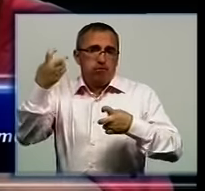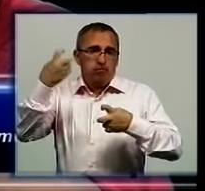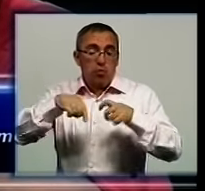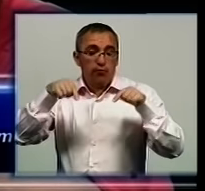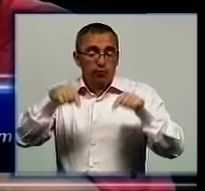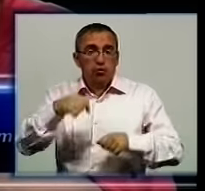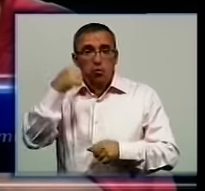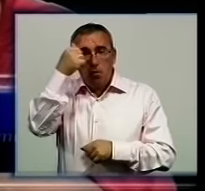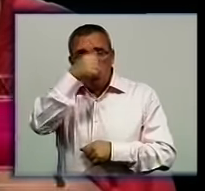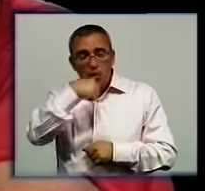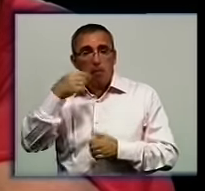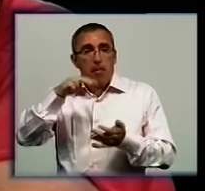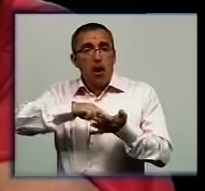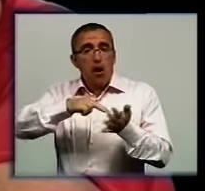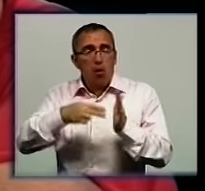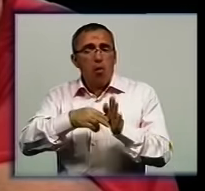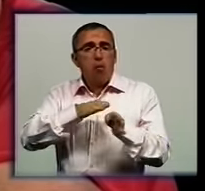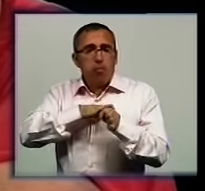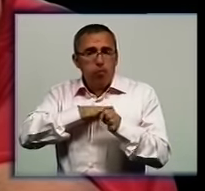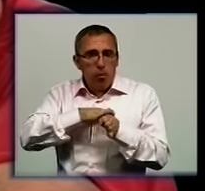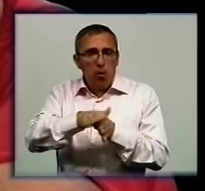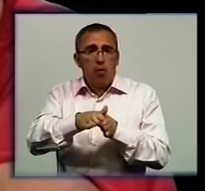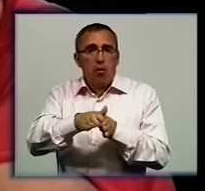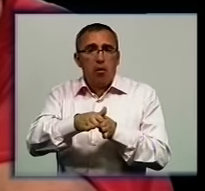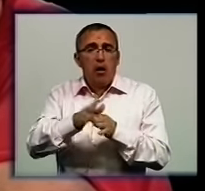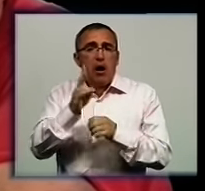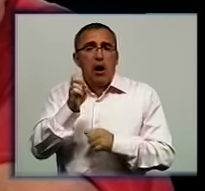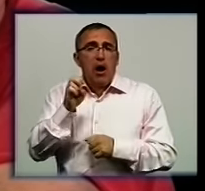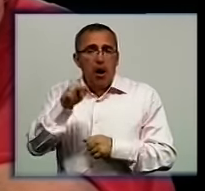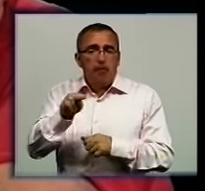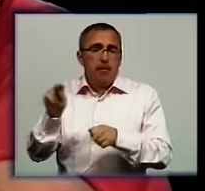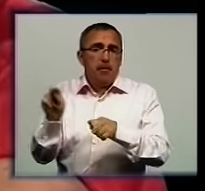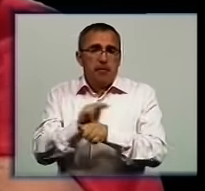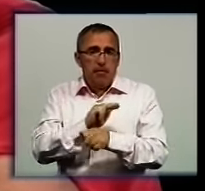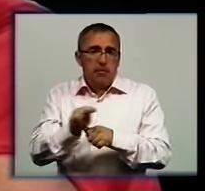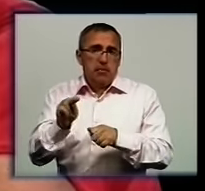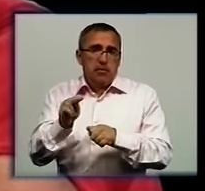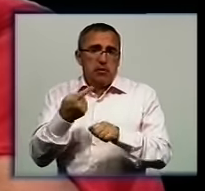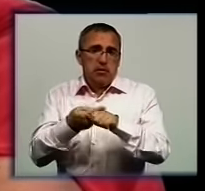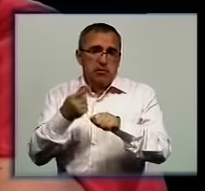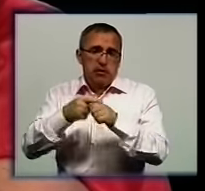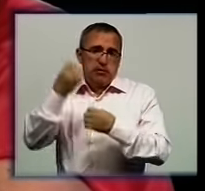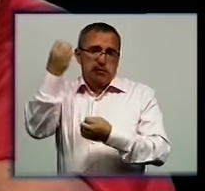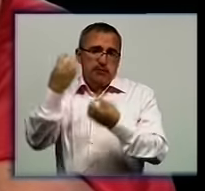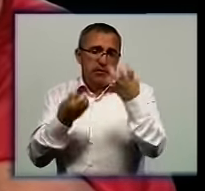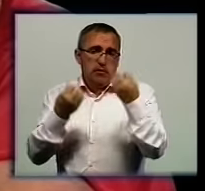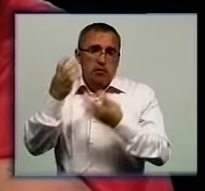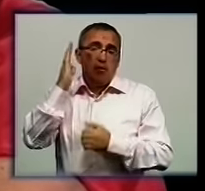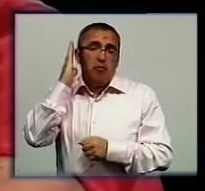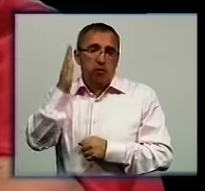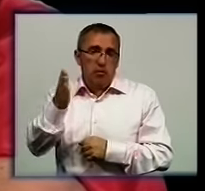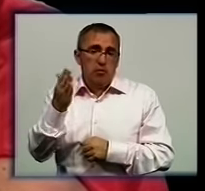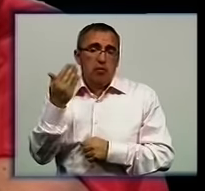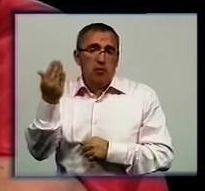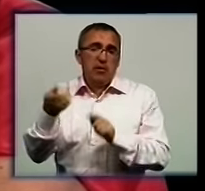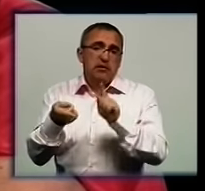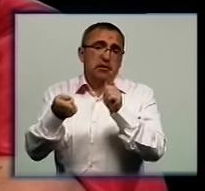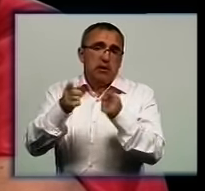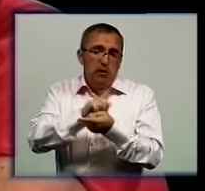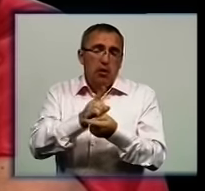році планується повністю провести капітальний ремонт даного світлофора. Буде він замінено